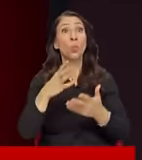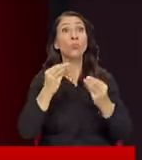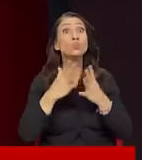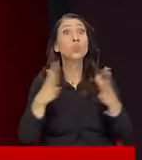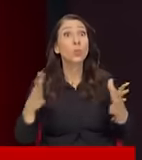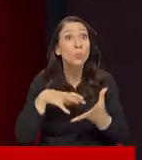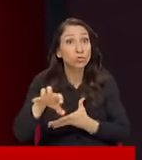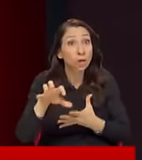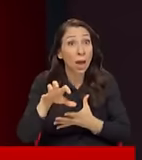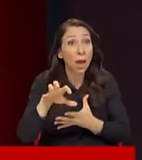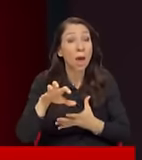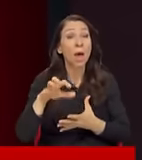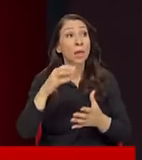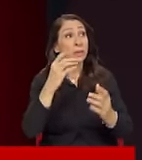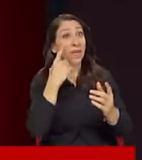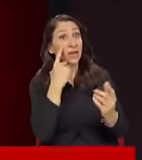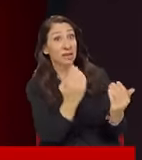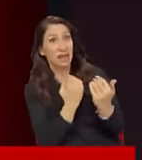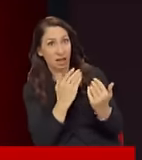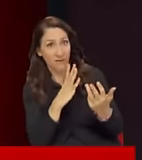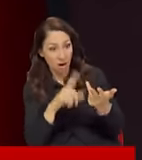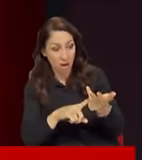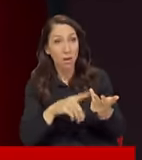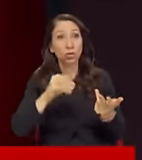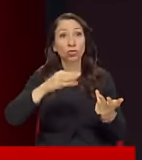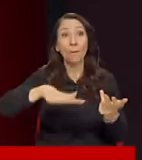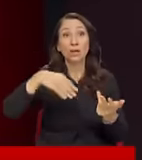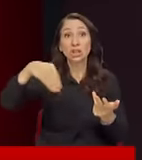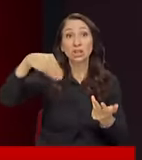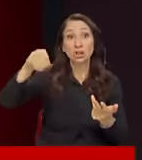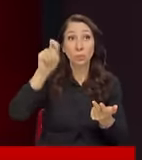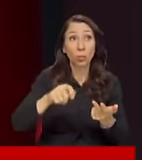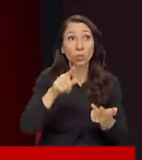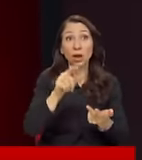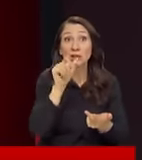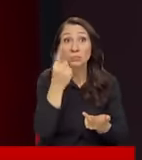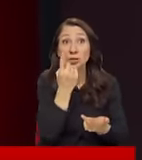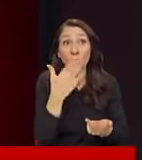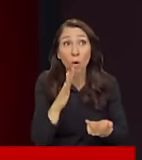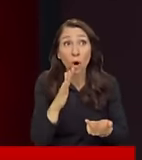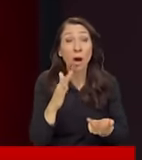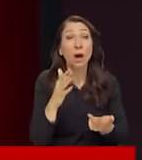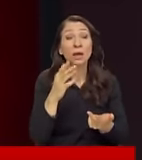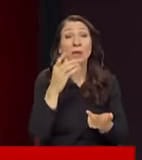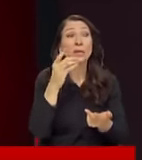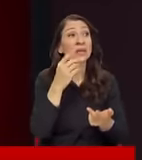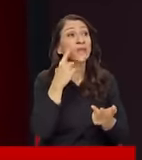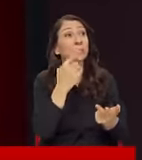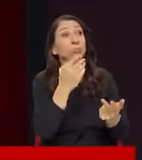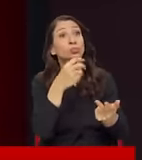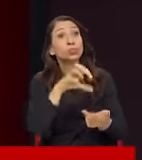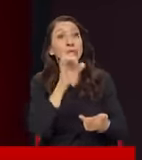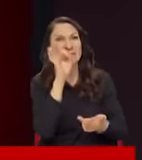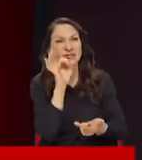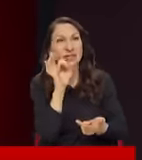bütçeyle bakın, kamudan destek alınıyor. Arazi satışları yapılıyor. Bunların hiçbirisi yok bizde. Kamu bütçesi sıfır.